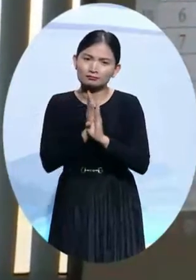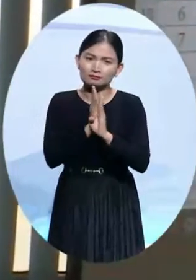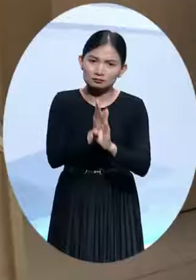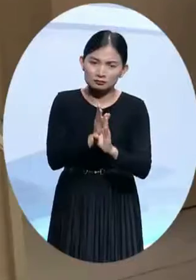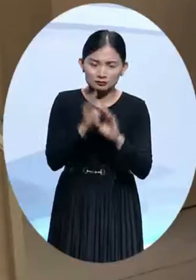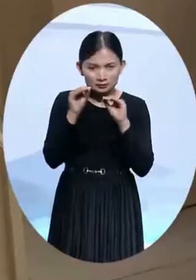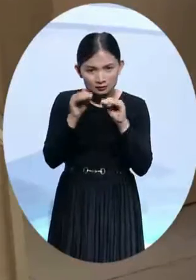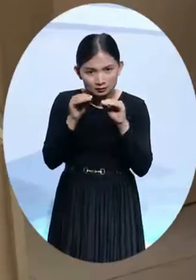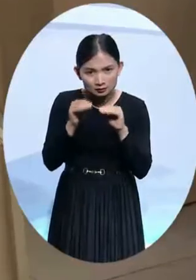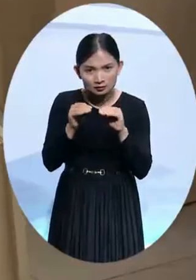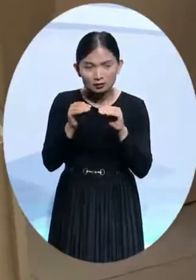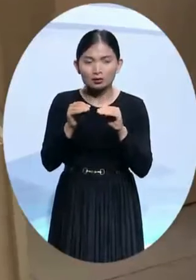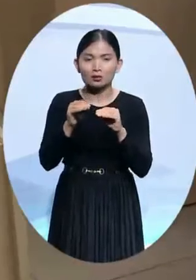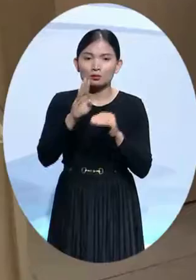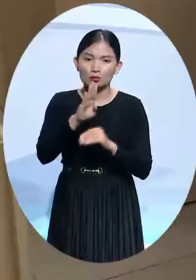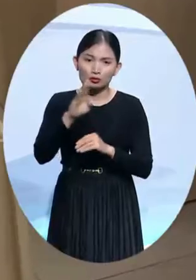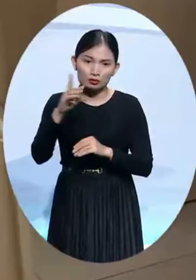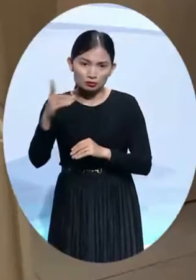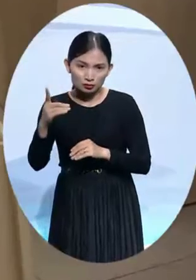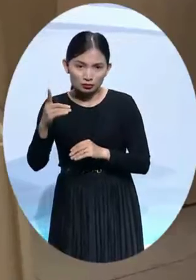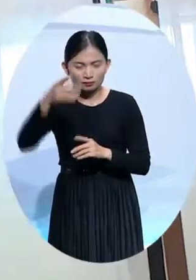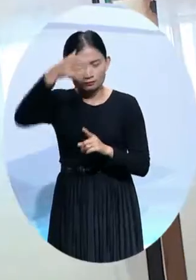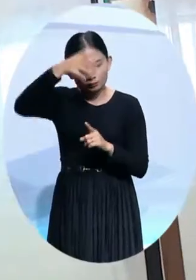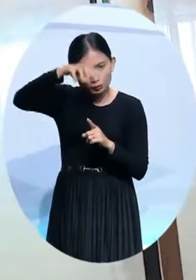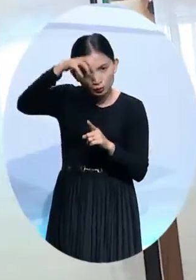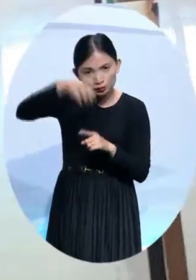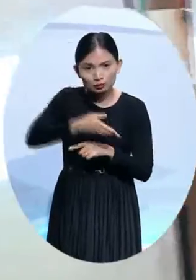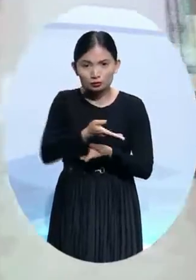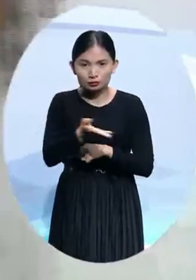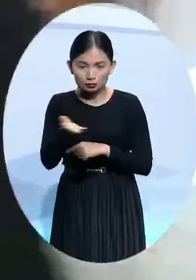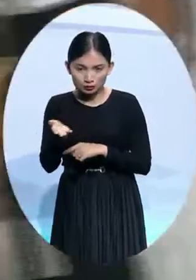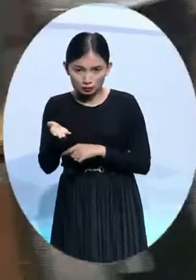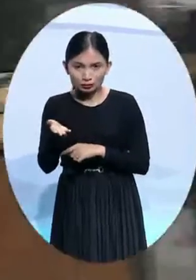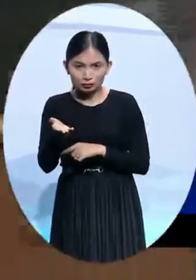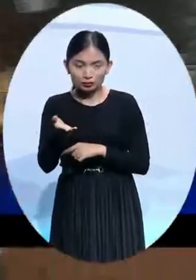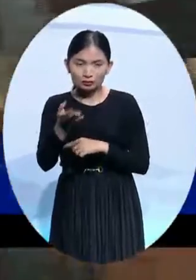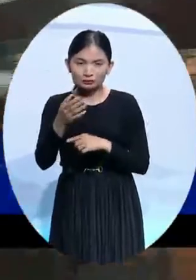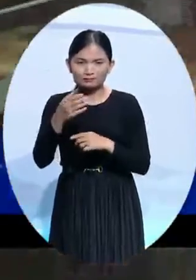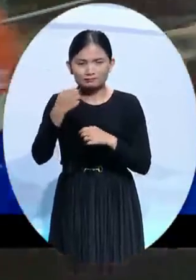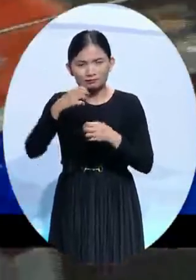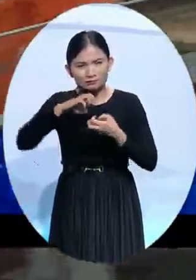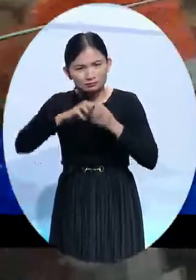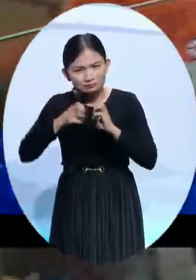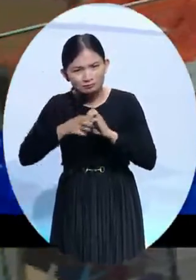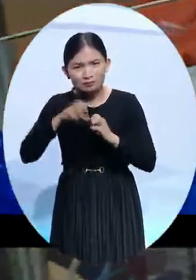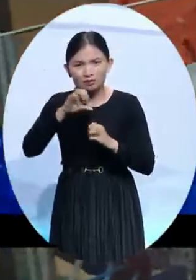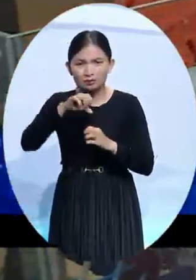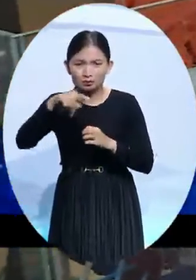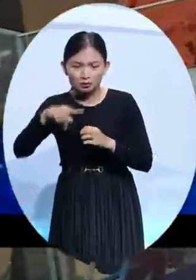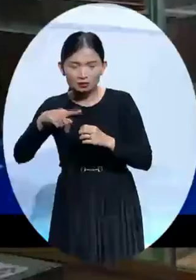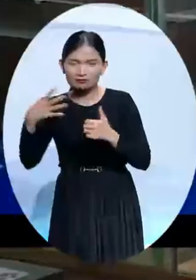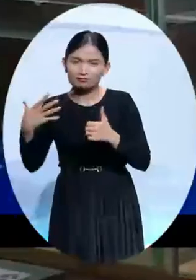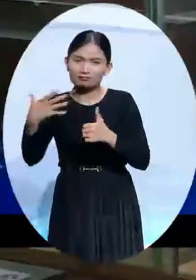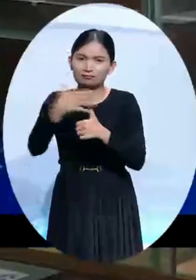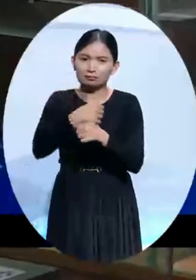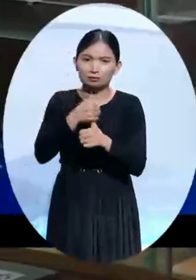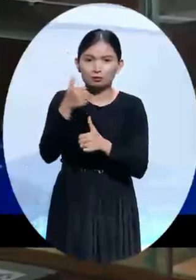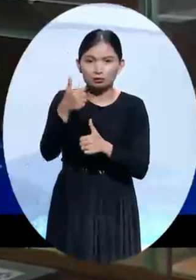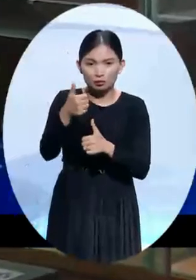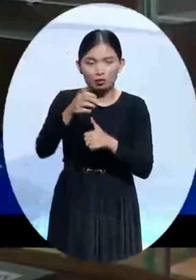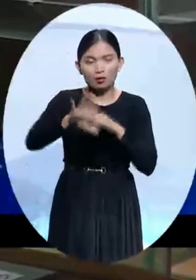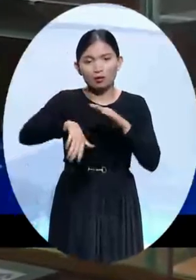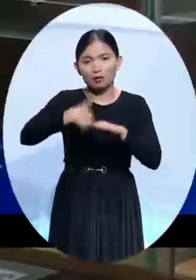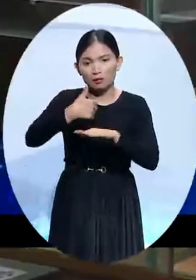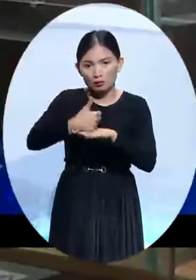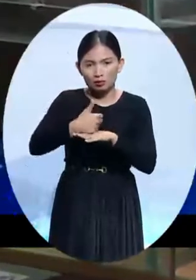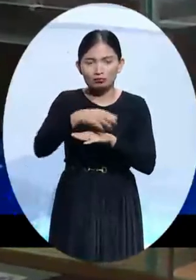dưỡng, huấn luyện, nâng cao chất lượng lao động và thúc đẩy phong trào lao động sản xuất đạt năng suất, chất lượng, hiệu quả và an toàn cho người lao động. Hội thi chọn